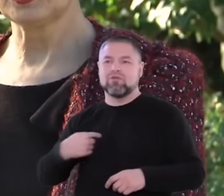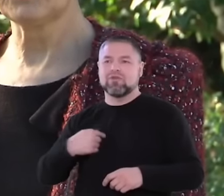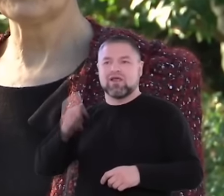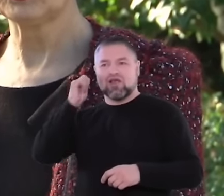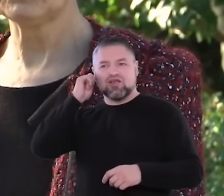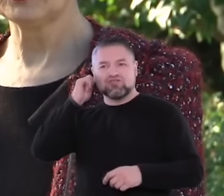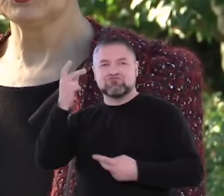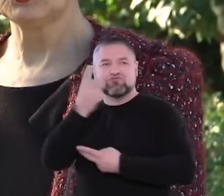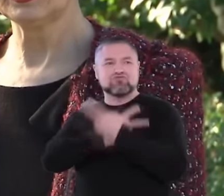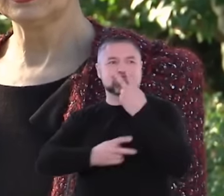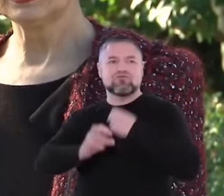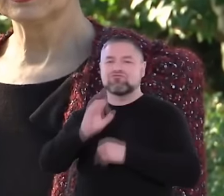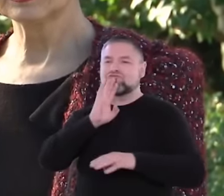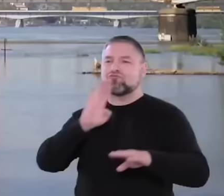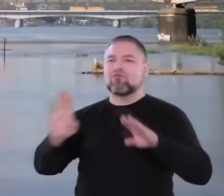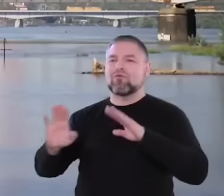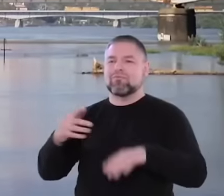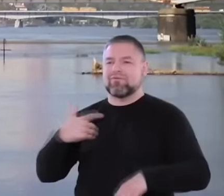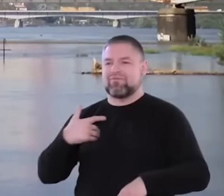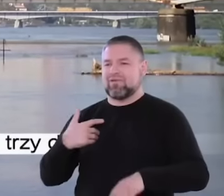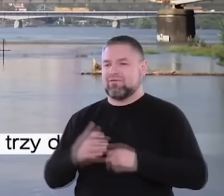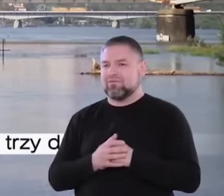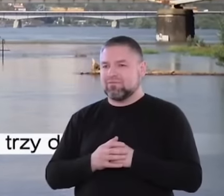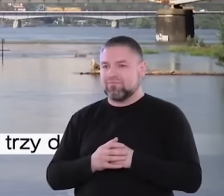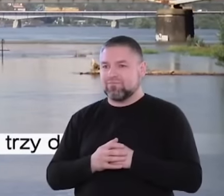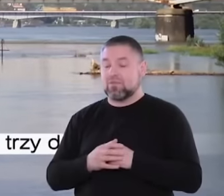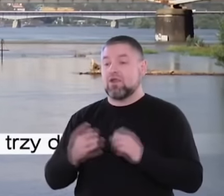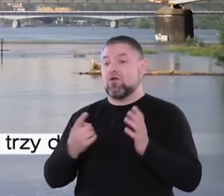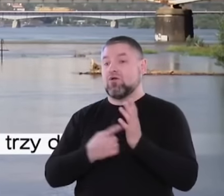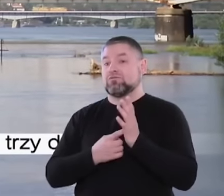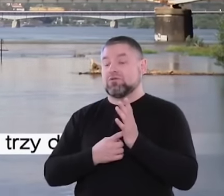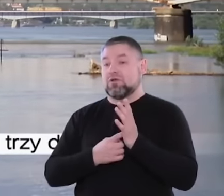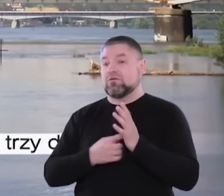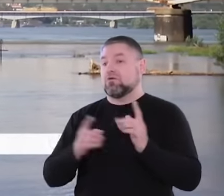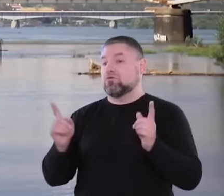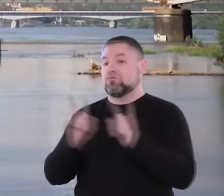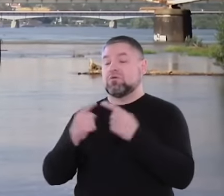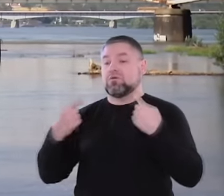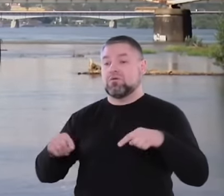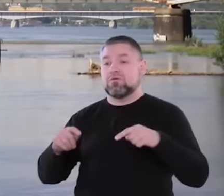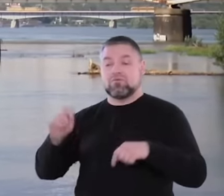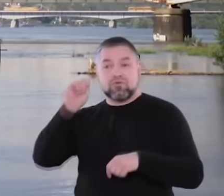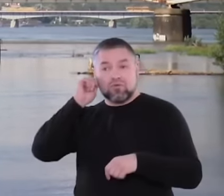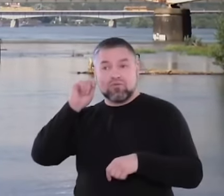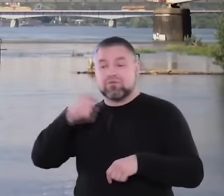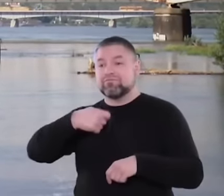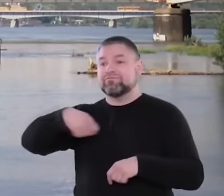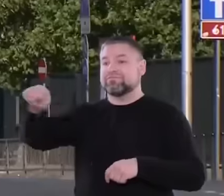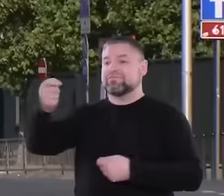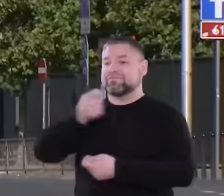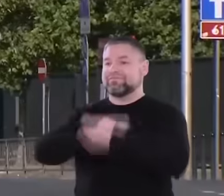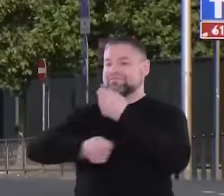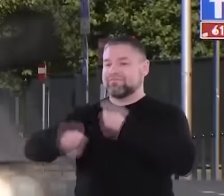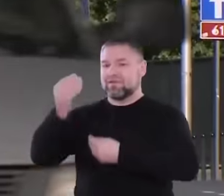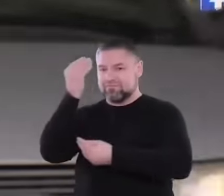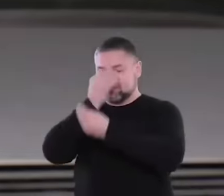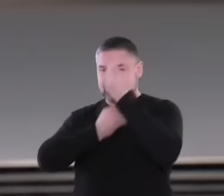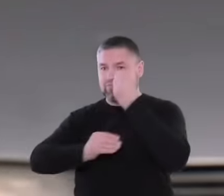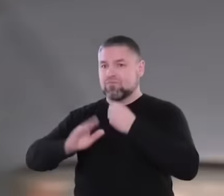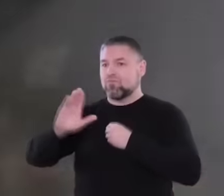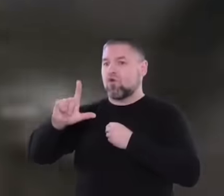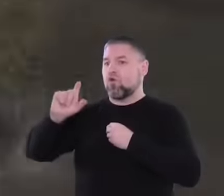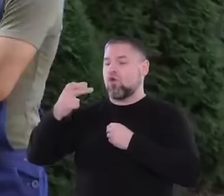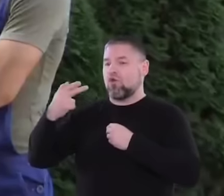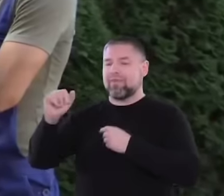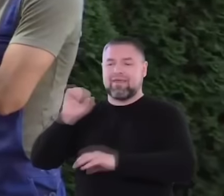mieć dziewczynę w swoim wieku. Ostatnio Paweł nie widział się z Anitą, bo ta wyjechała na targi kosmetyczne do Bolonii